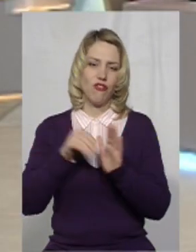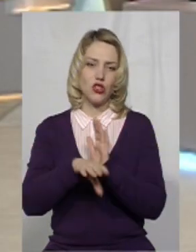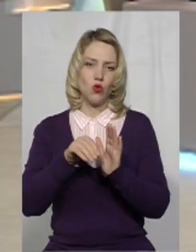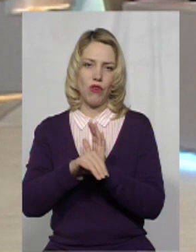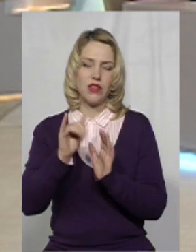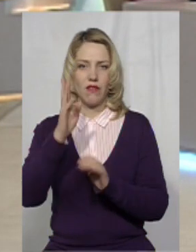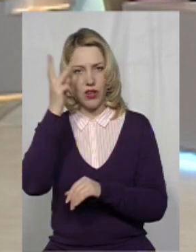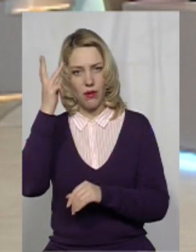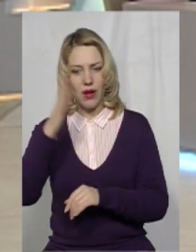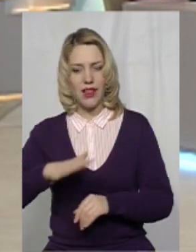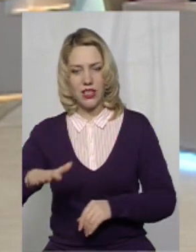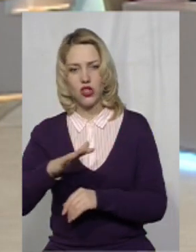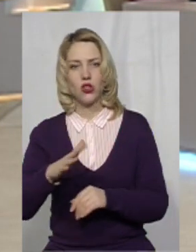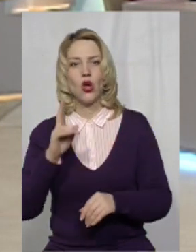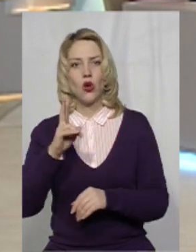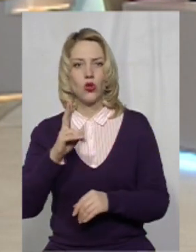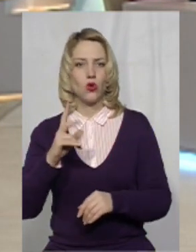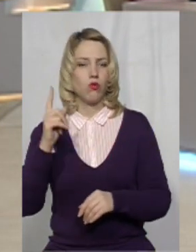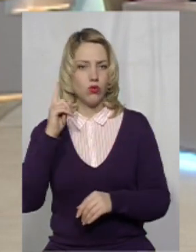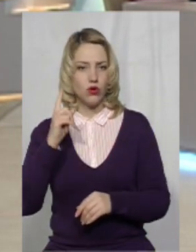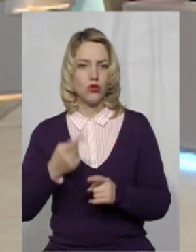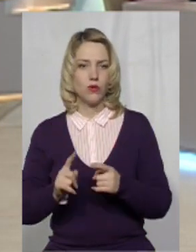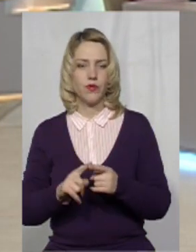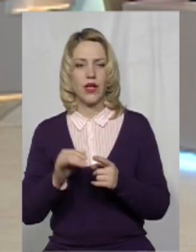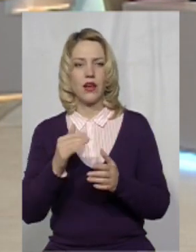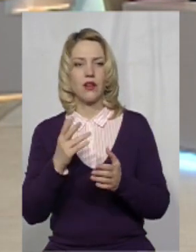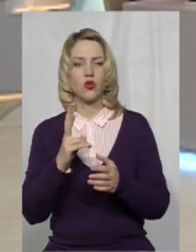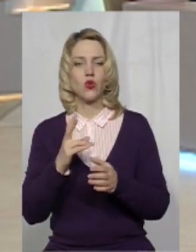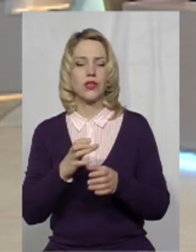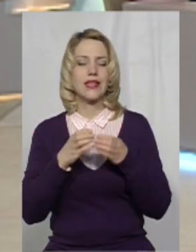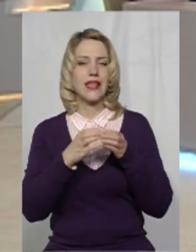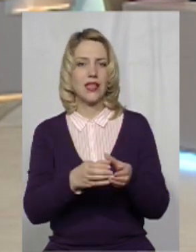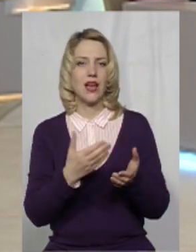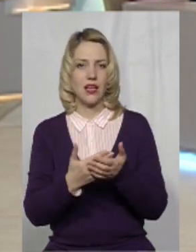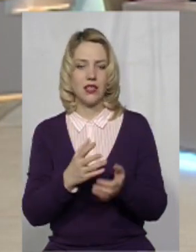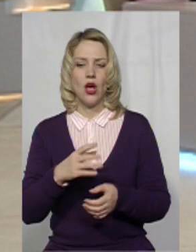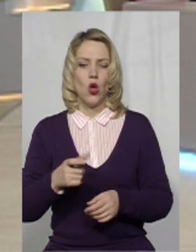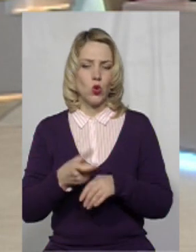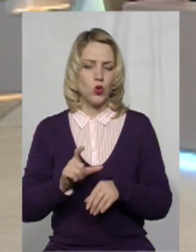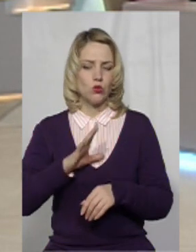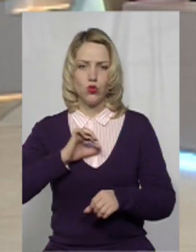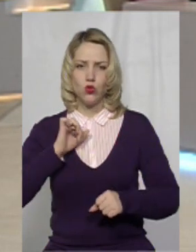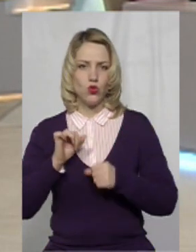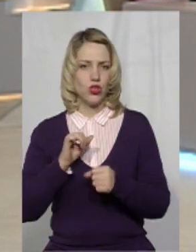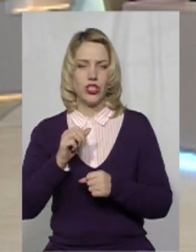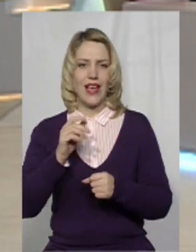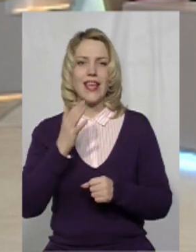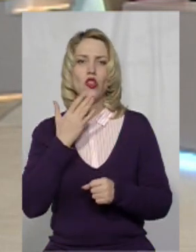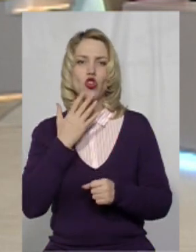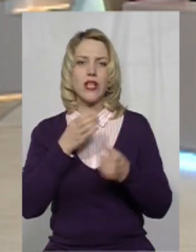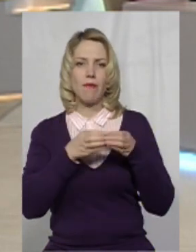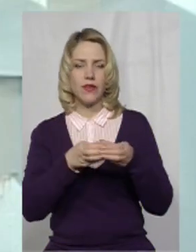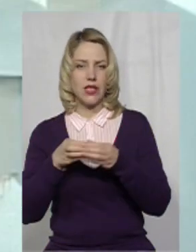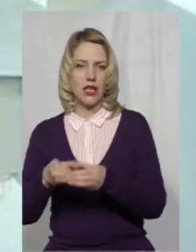точно почув? Мета з іноземних делегацій. Так, ну, дуже дружні були налаштовані іноземні делегації, так,